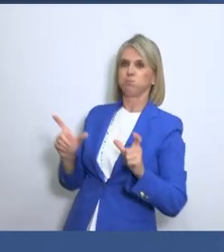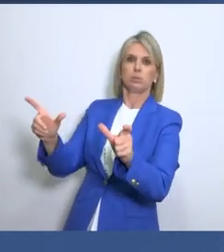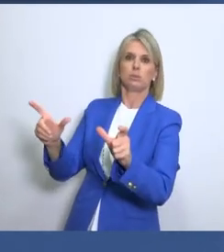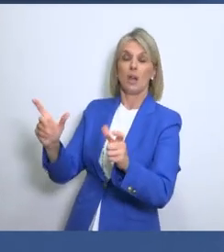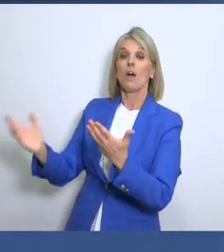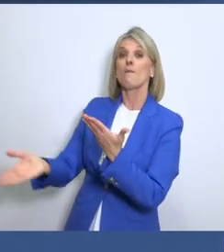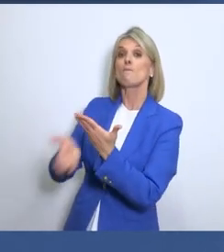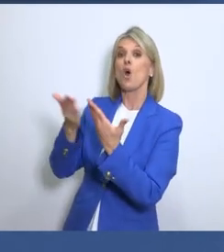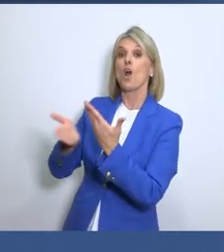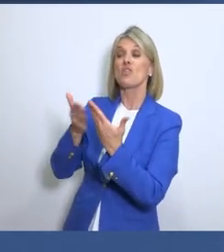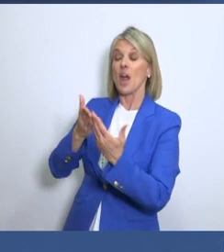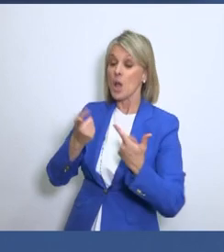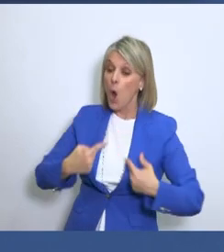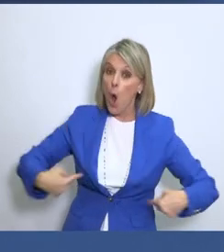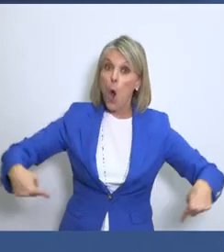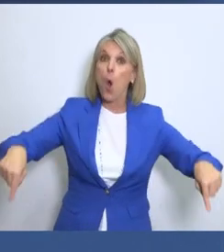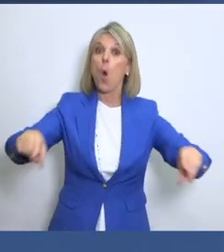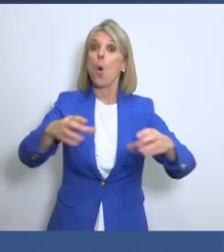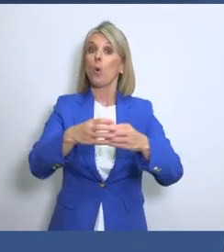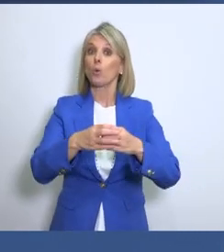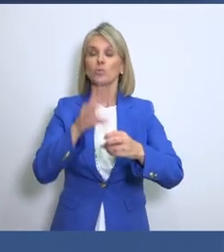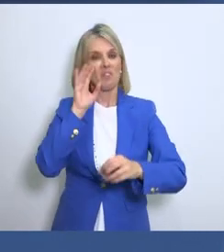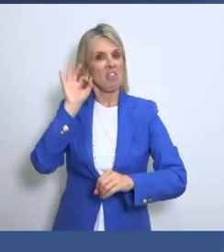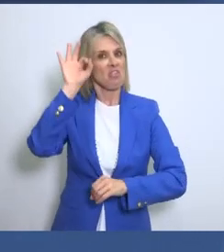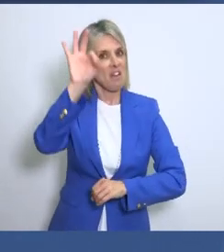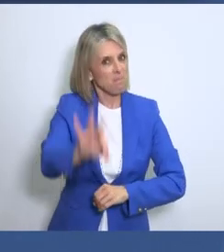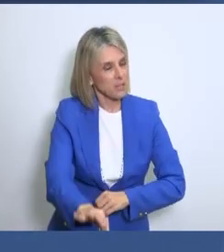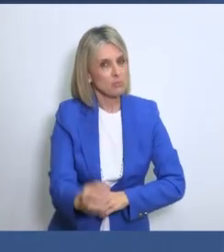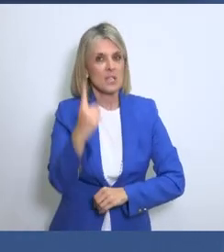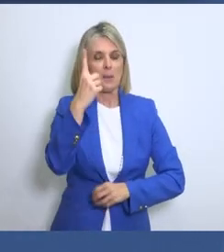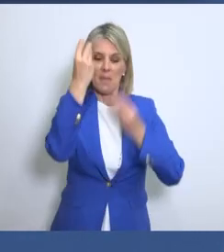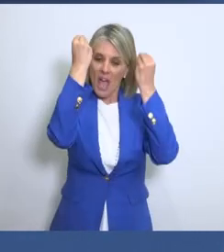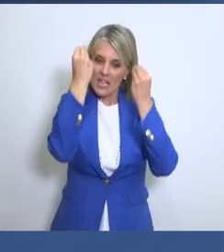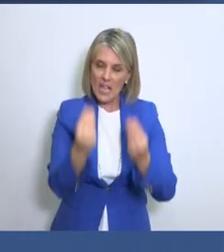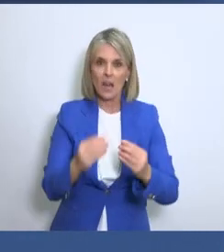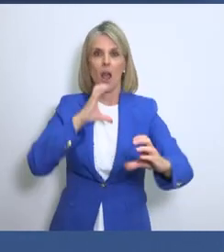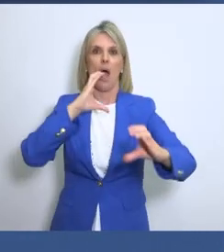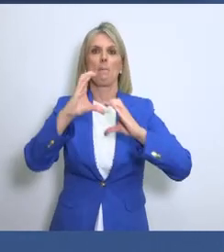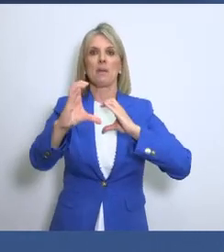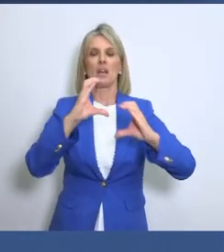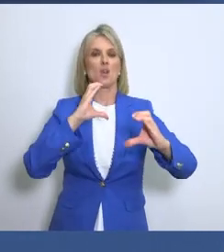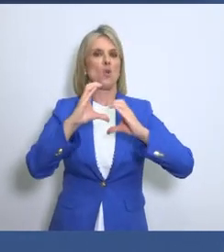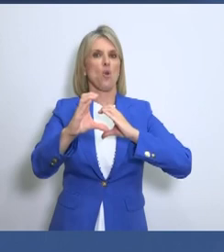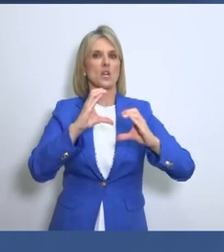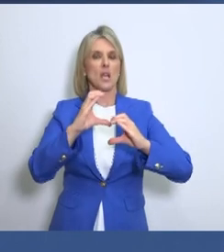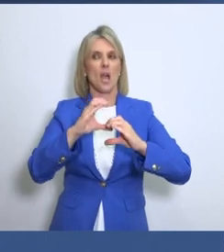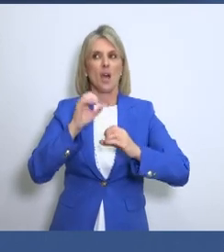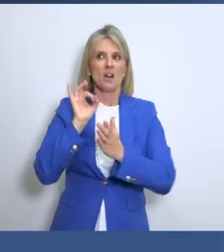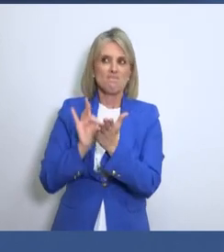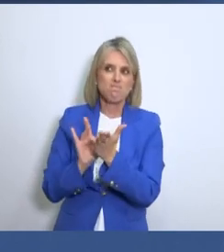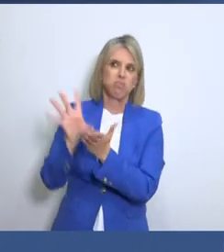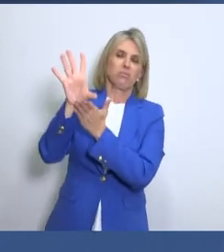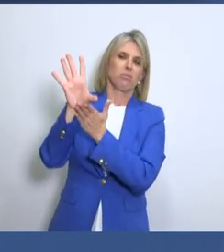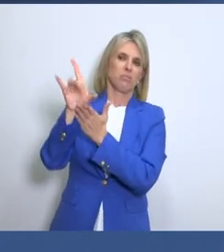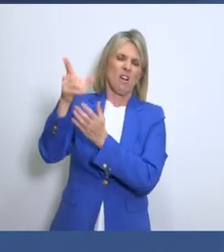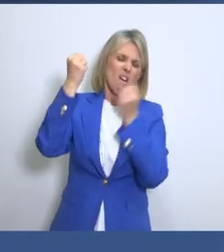βοηθήσει όλους μας για να φτάσουμε σε μια καλύτερη κοινωνία, να απαλλαγούμε από